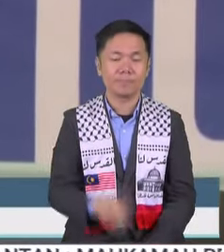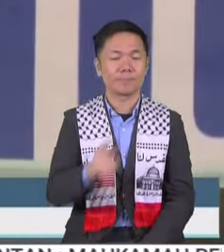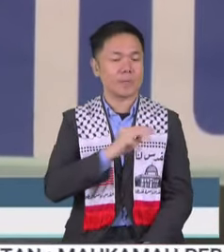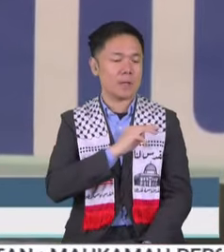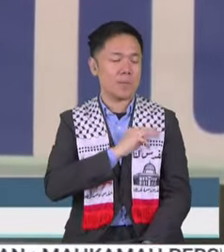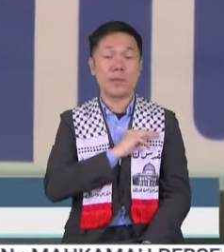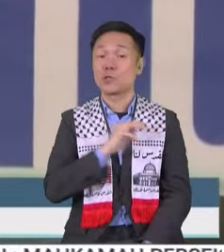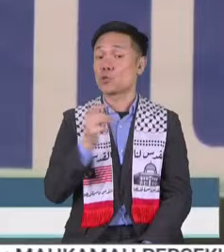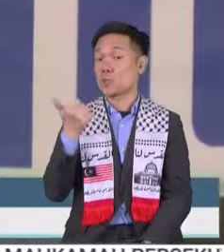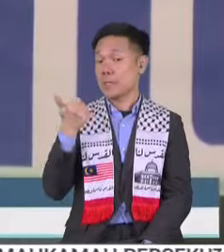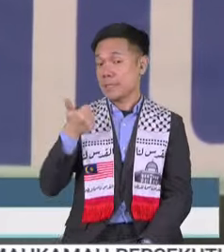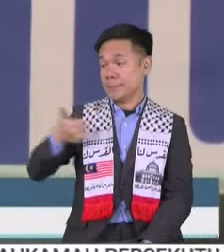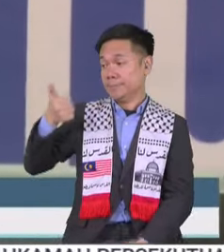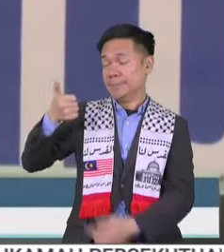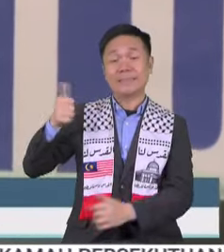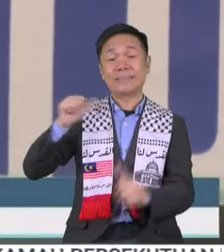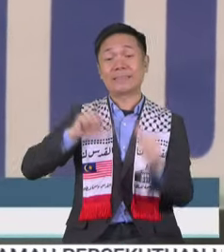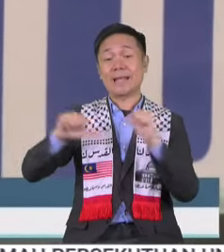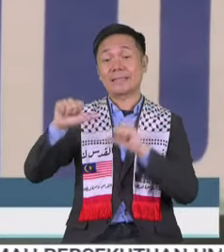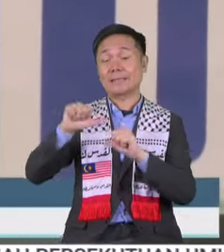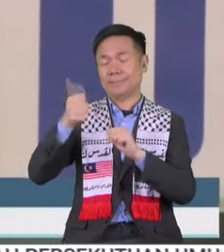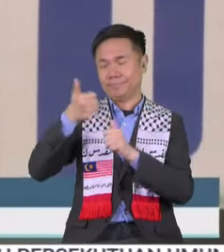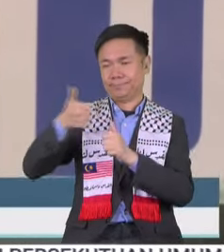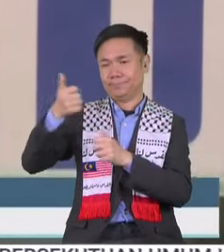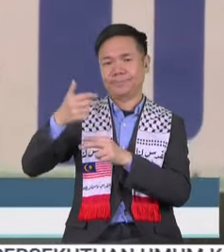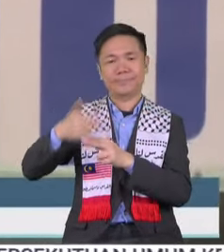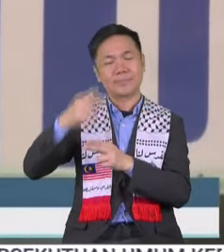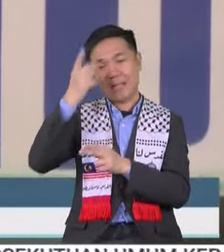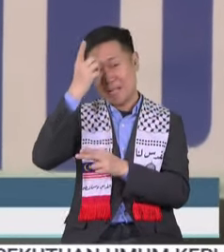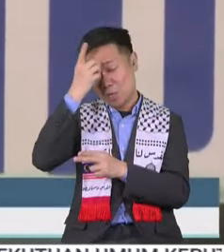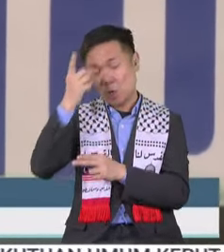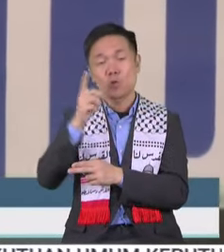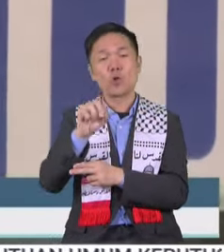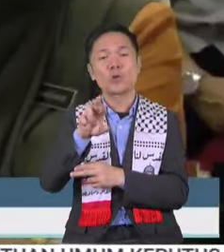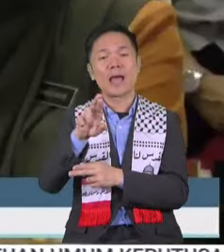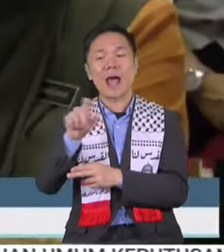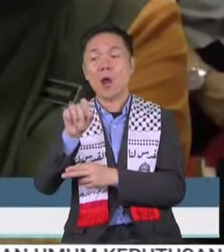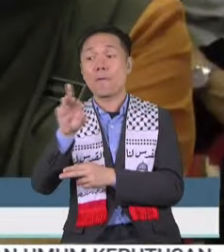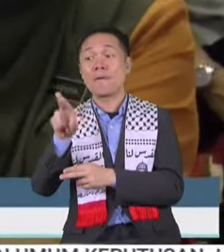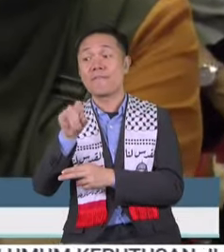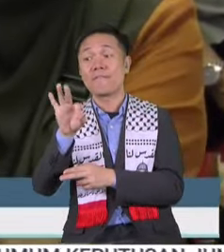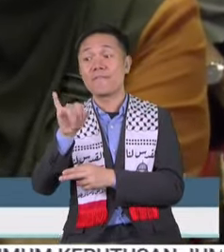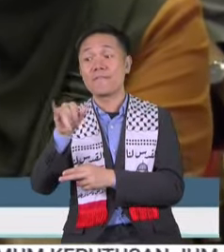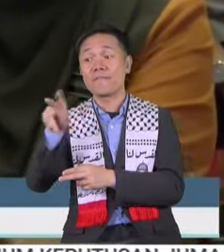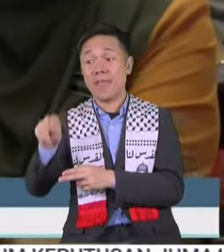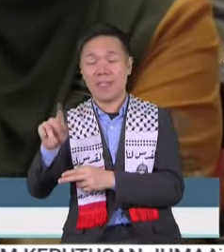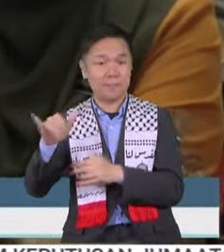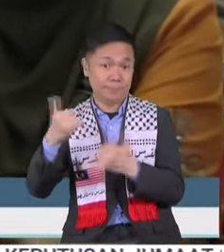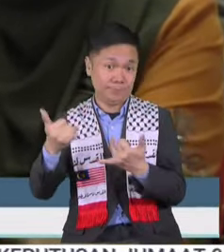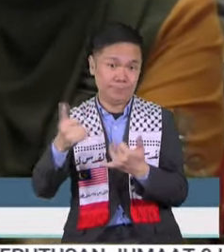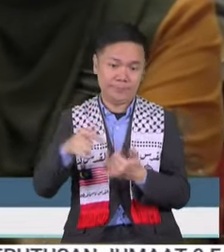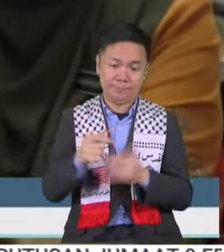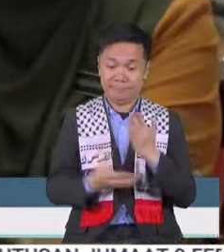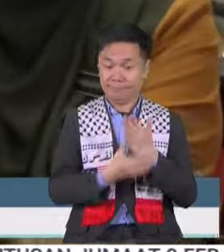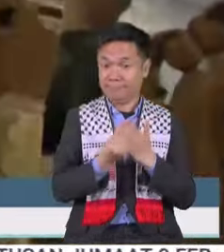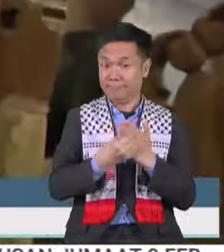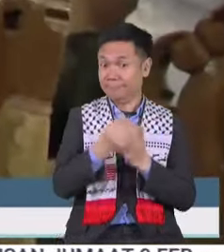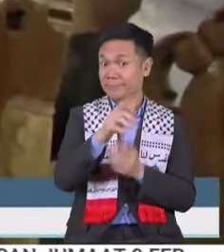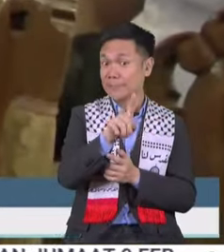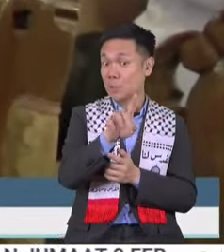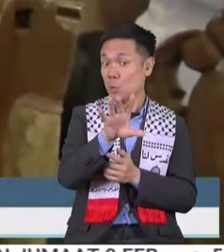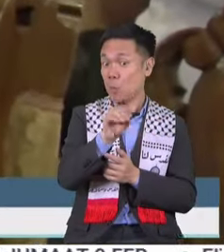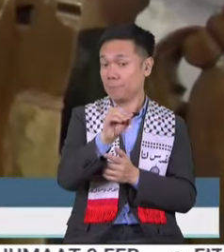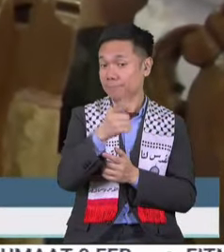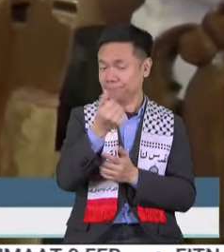Menteri Sains Teknologi dan Inovasi Datuk Dr. Muhammad Arifin Muhammad Arif berkata ketika ini bantuan RM150